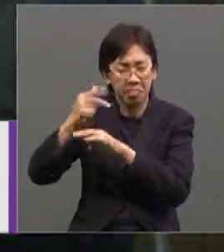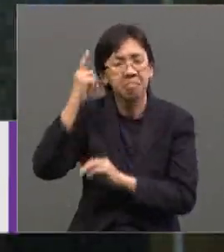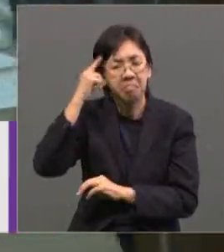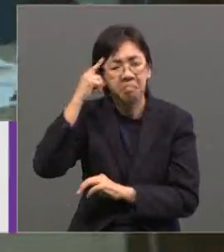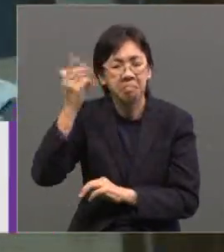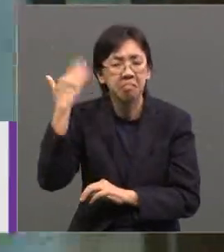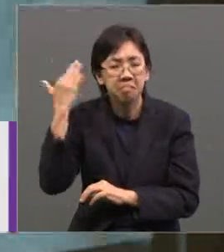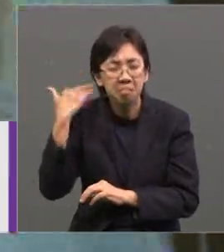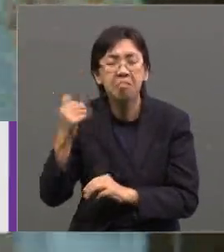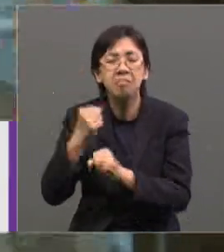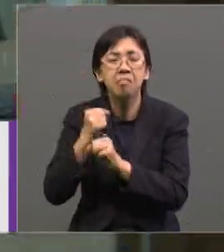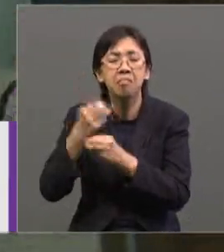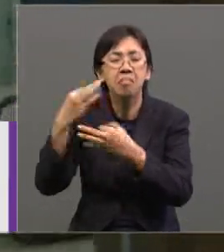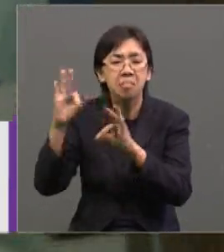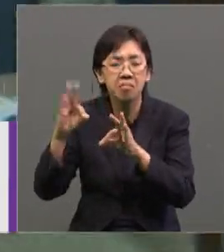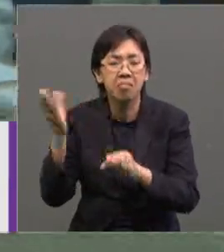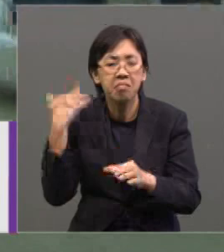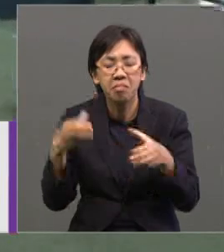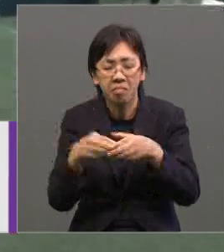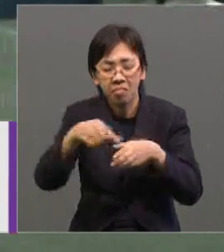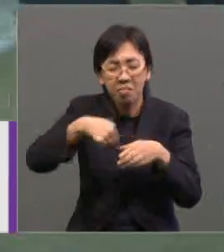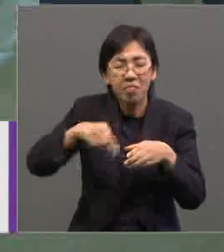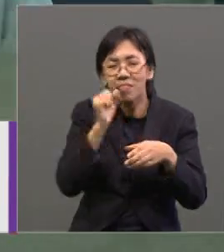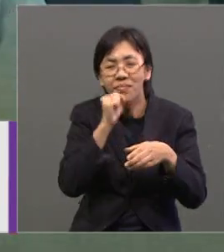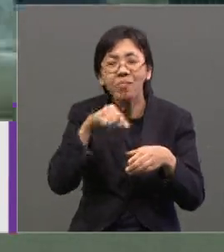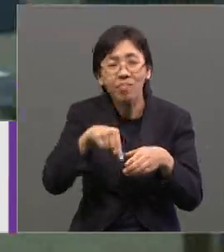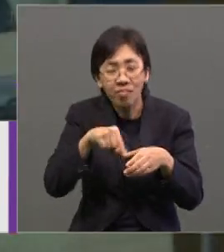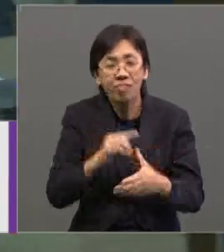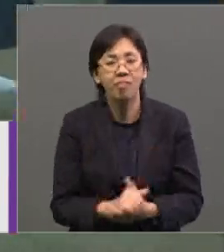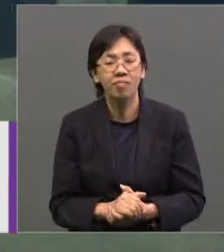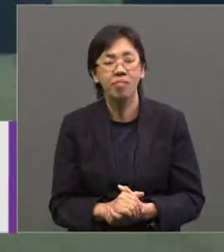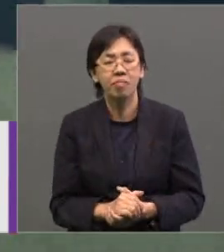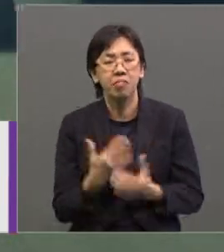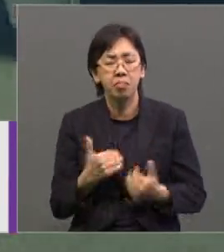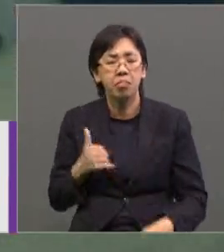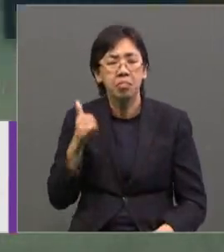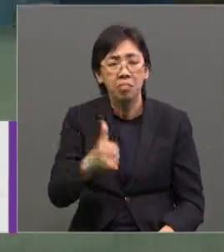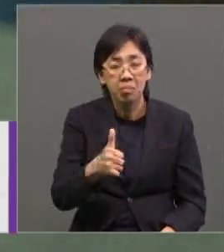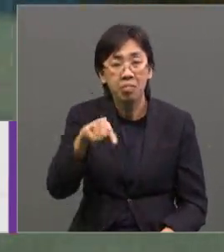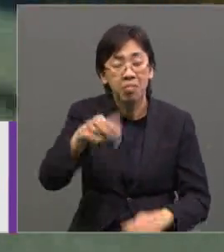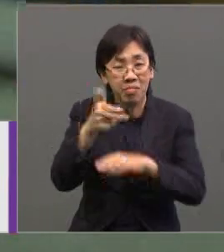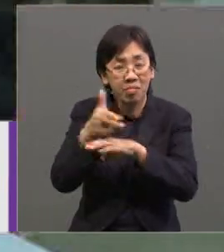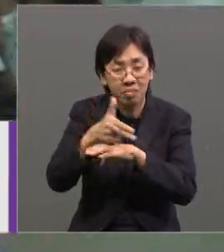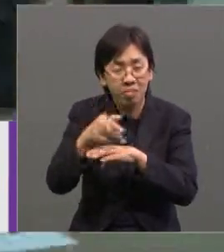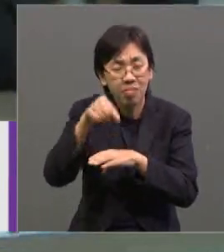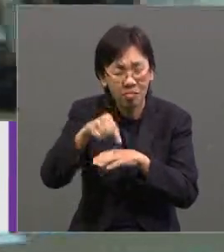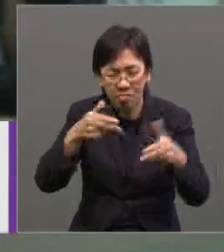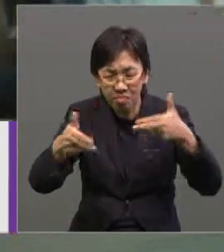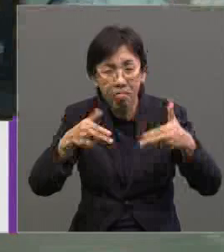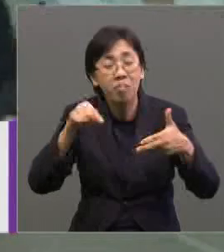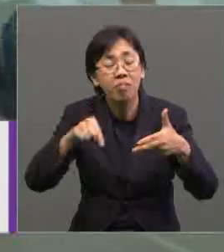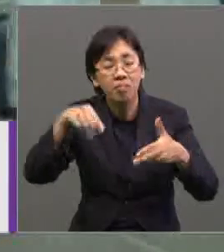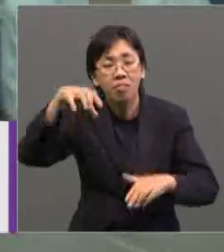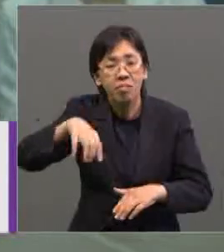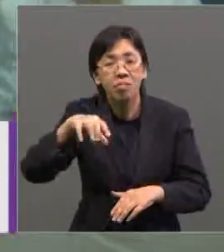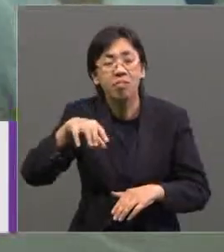ก็เคยเป็นช่างภาพให้กับวงที่เคยสังกัดด้วยส่วนที่มาสตูดิโอย่านสุทธิสารอันนี้เนี่ยเพราะว่าคู่กร